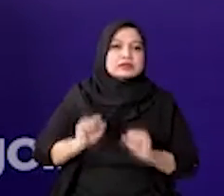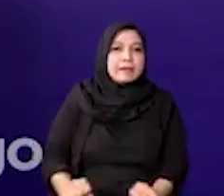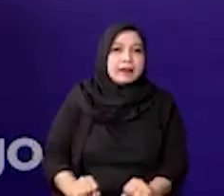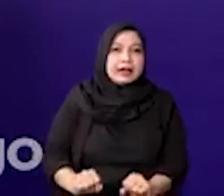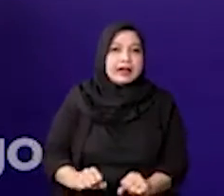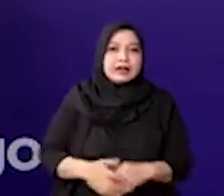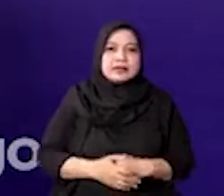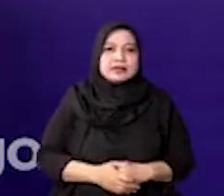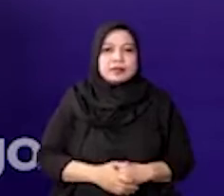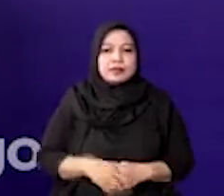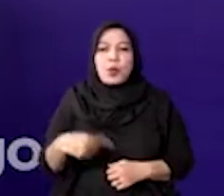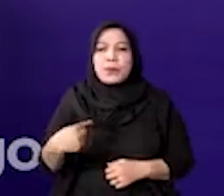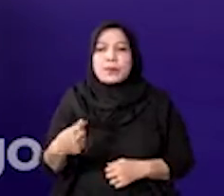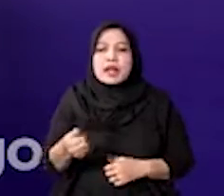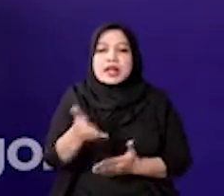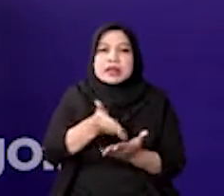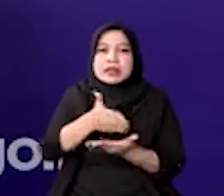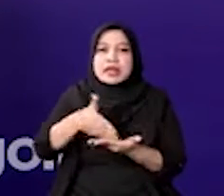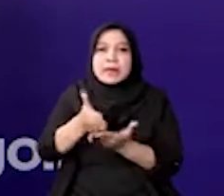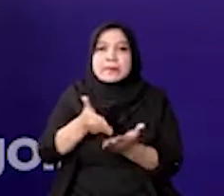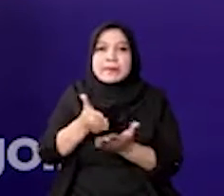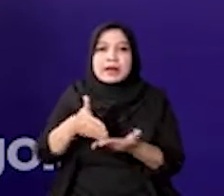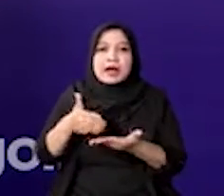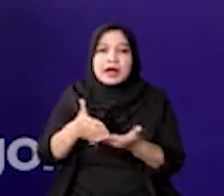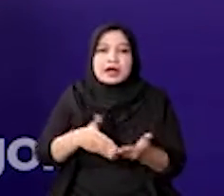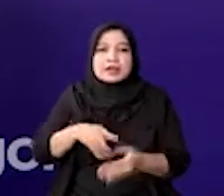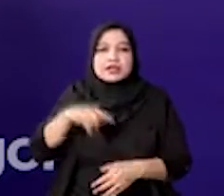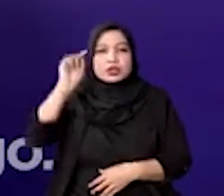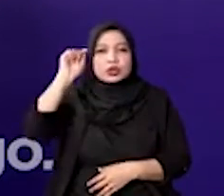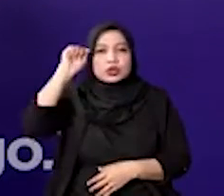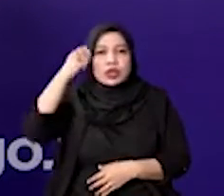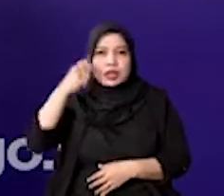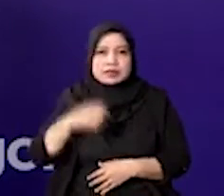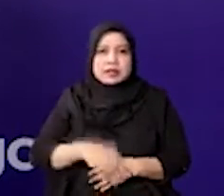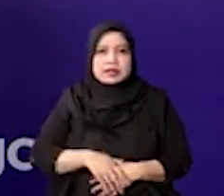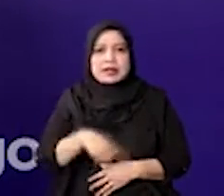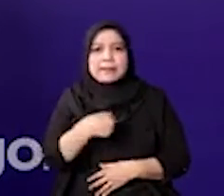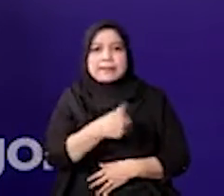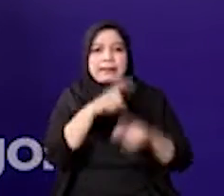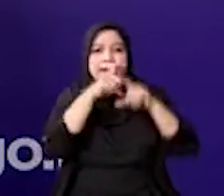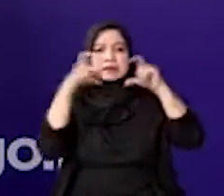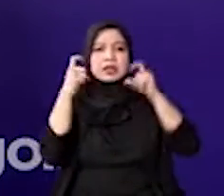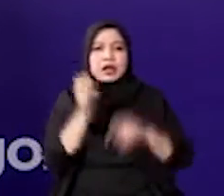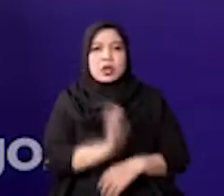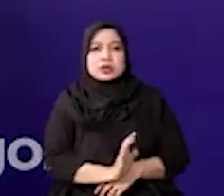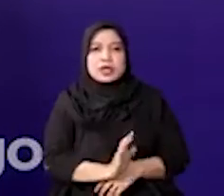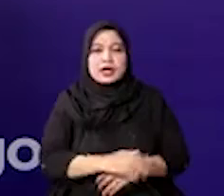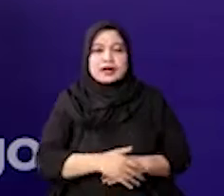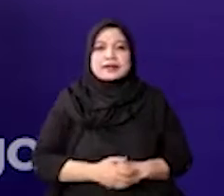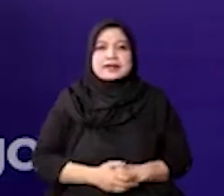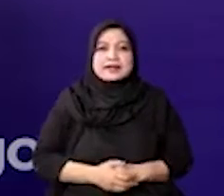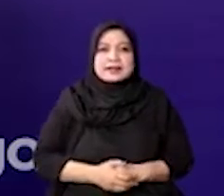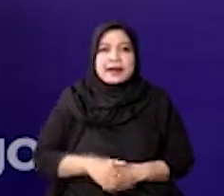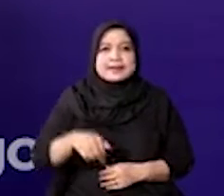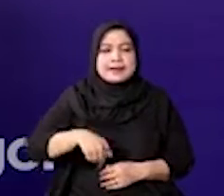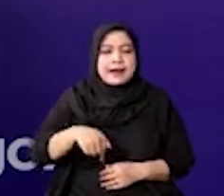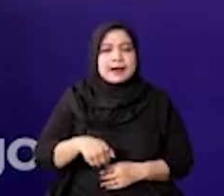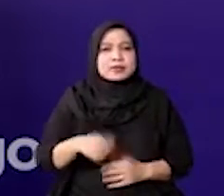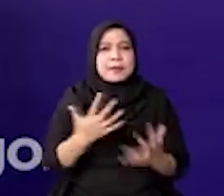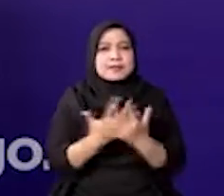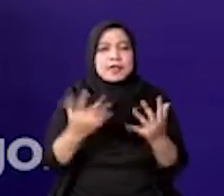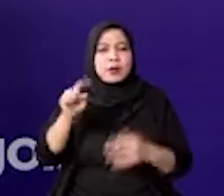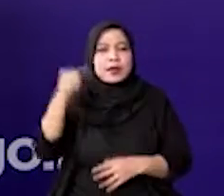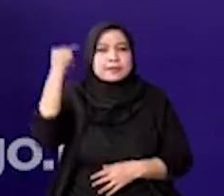beli masker beli ini beli tempeja kita kita beli tempeah kita beli masker masyarakat sampai